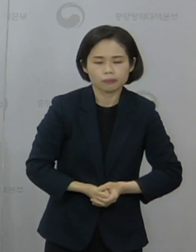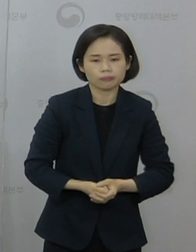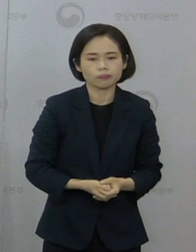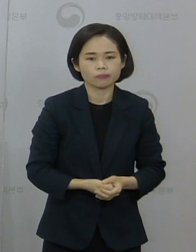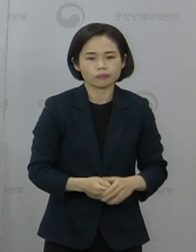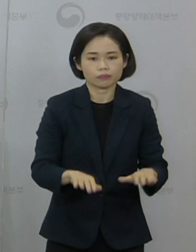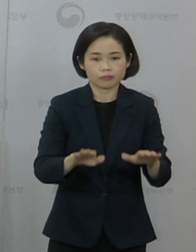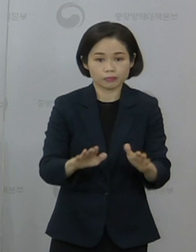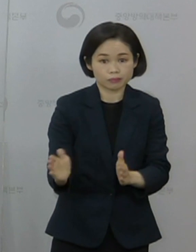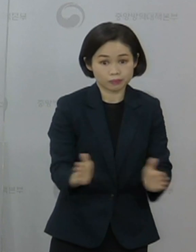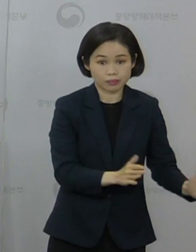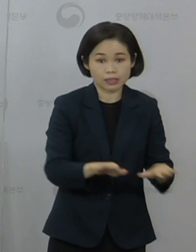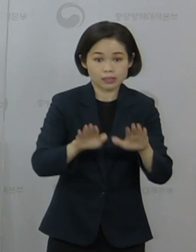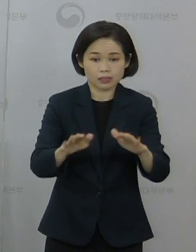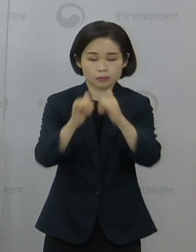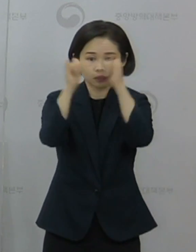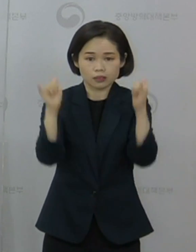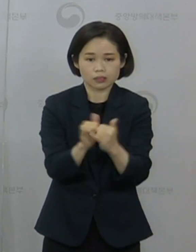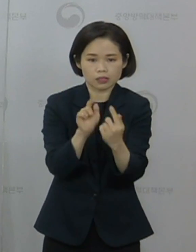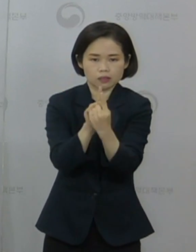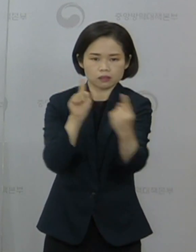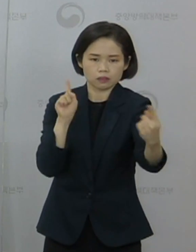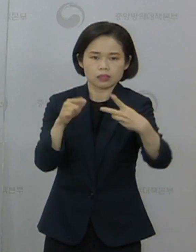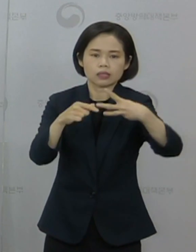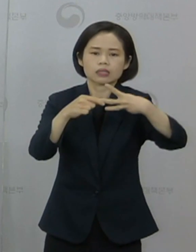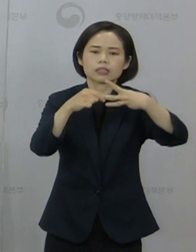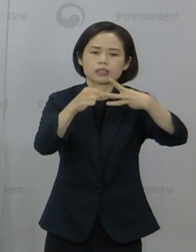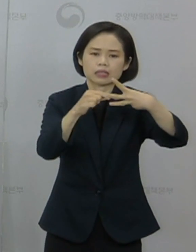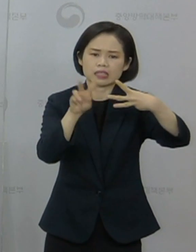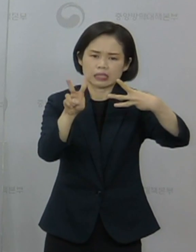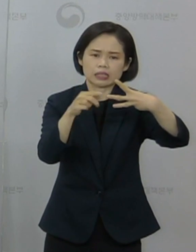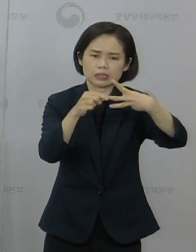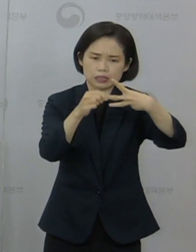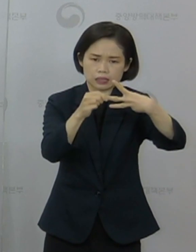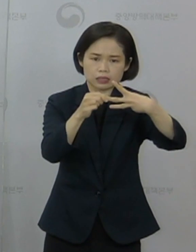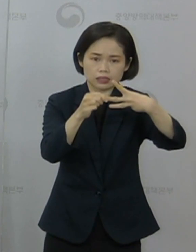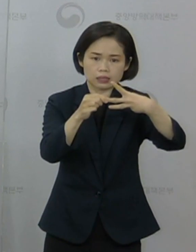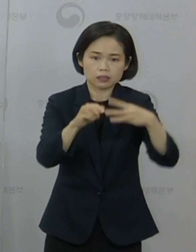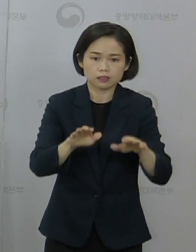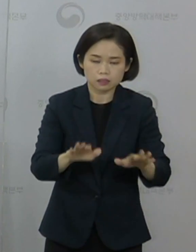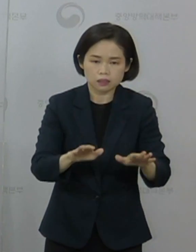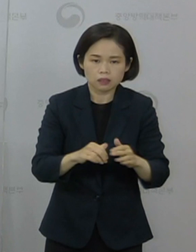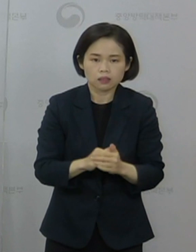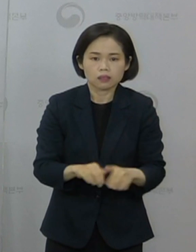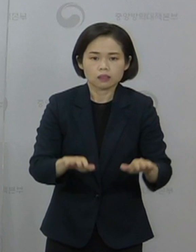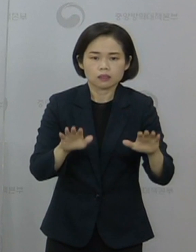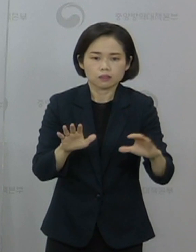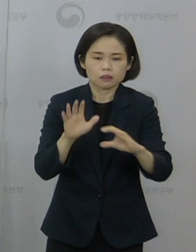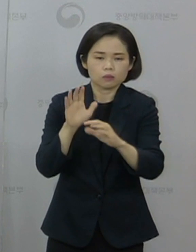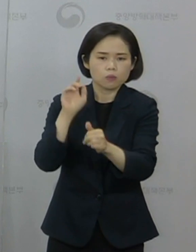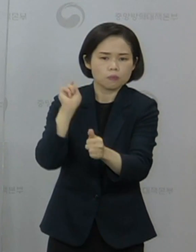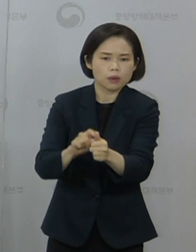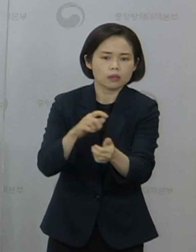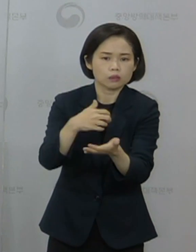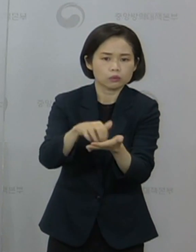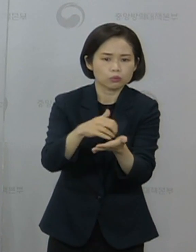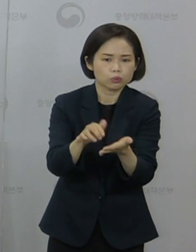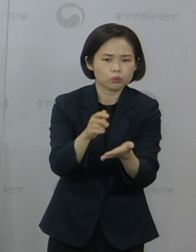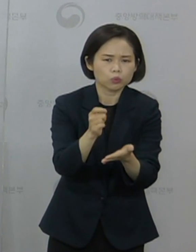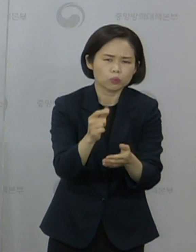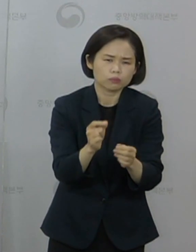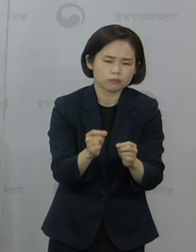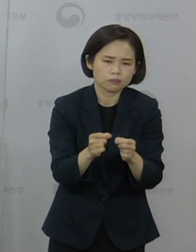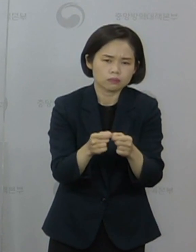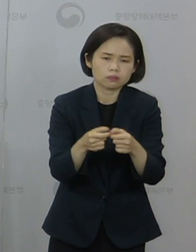현재 살짝 거리두기 2단계의 조치가 취해지고 있는 상황입니다 아직은 확증 자수가 오늘도 일부 증가해서